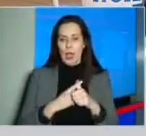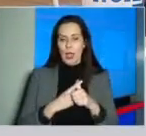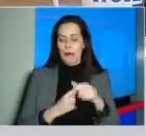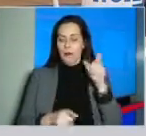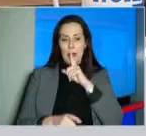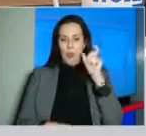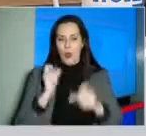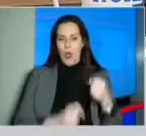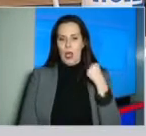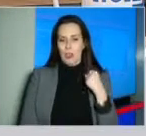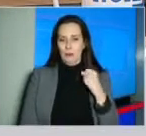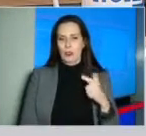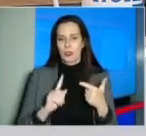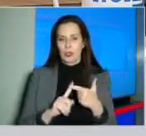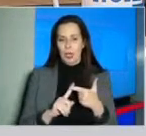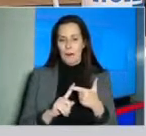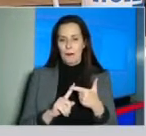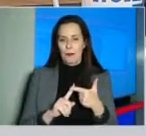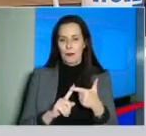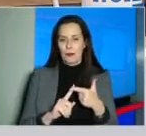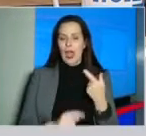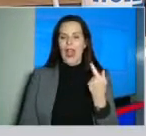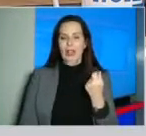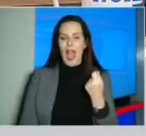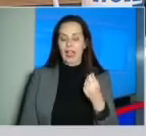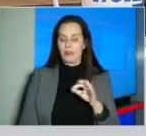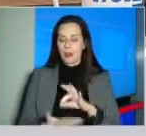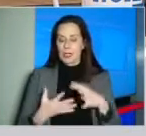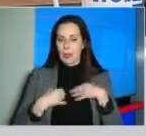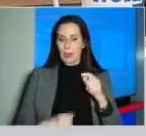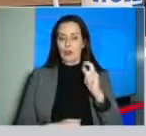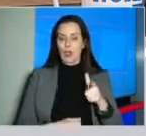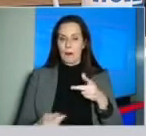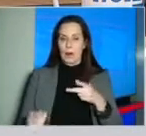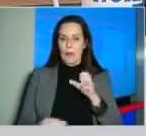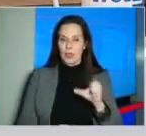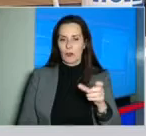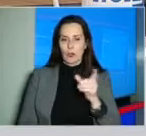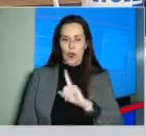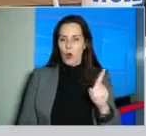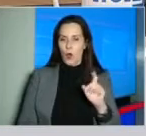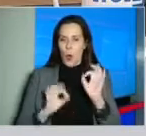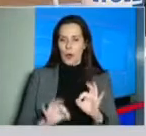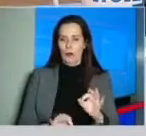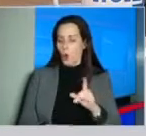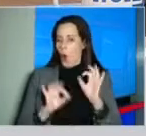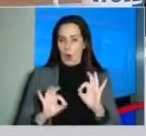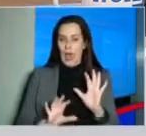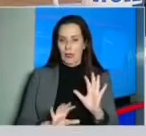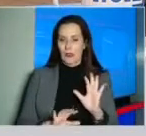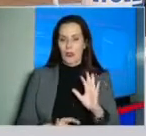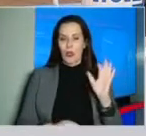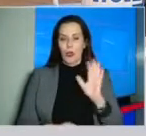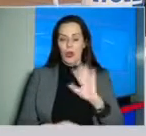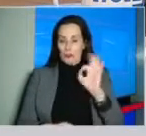אדם. שתיים, התעריף שמשרד הבריאות נותן לבתי אבות הוא לא הוגן. הוא לא הוגן. כל